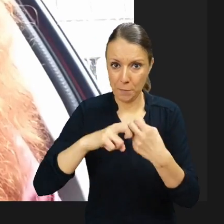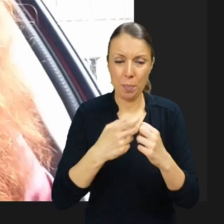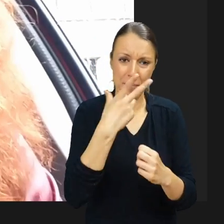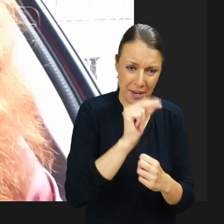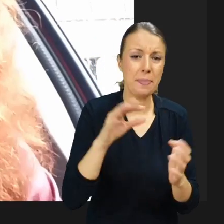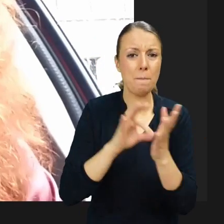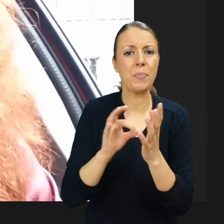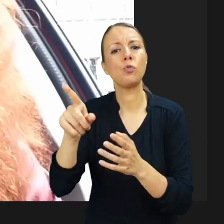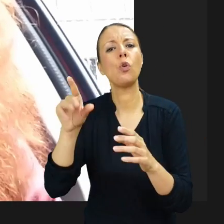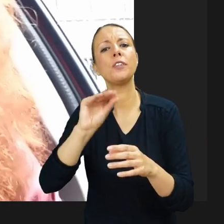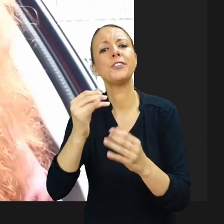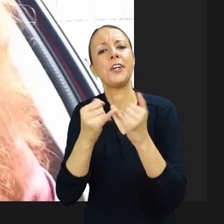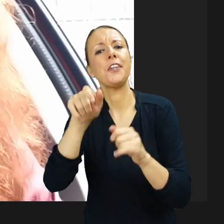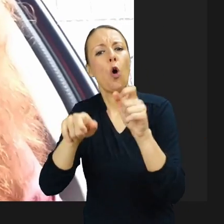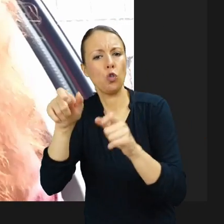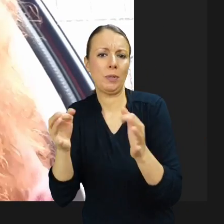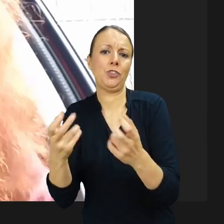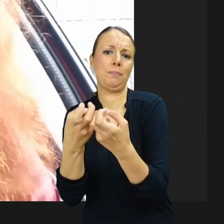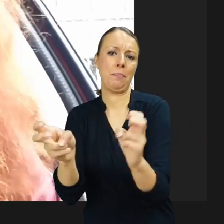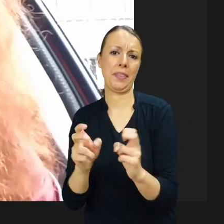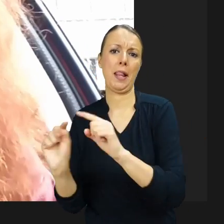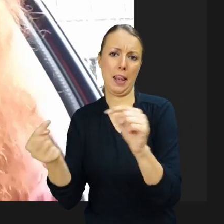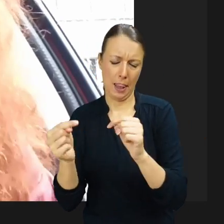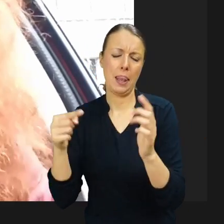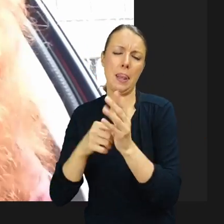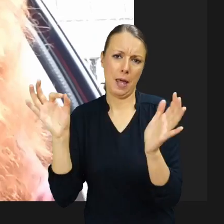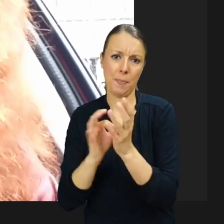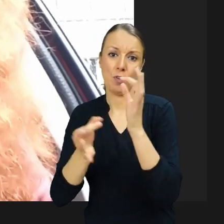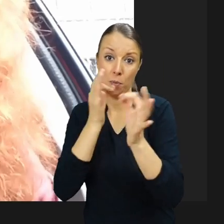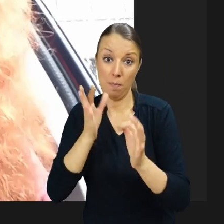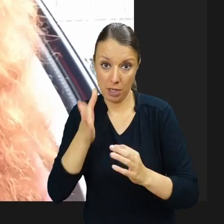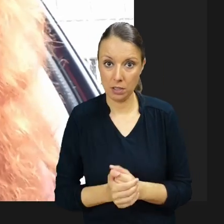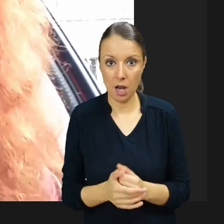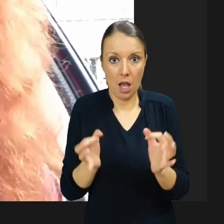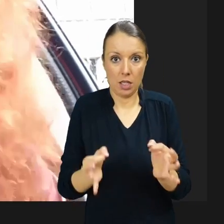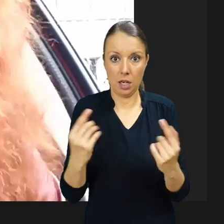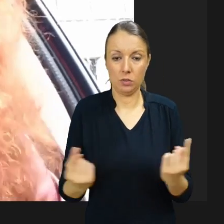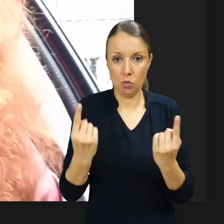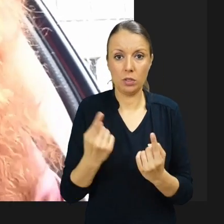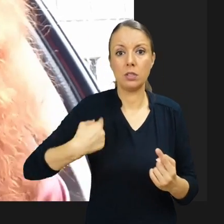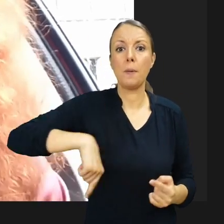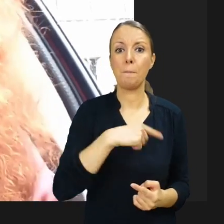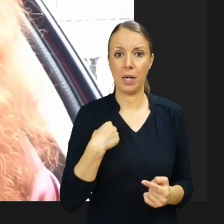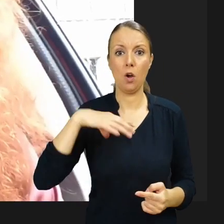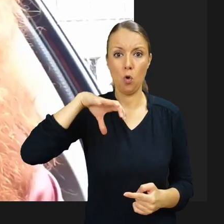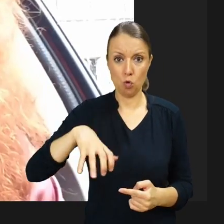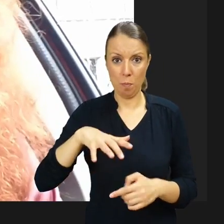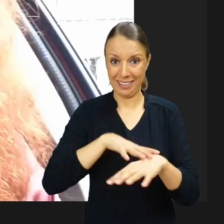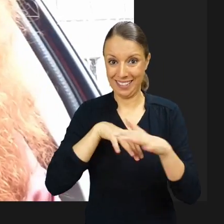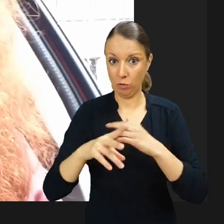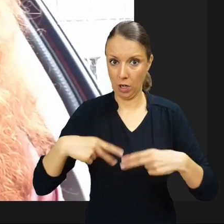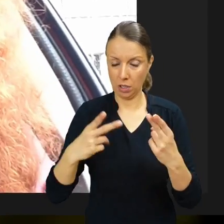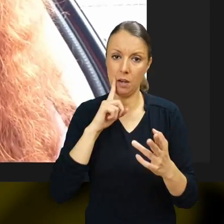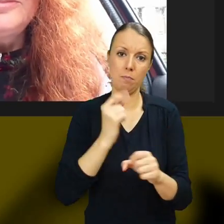mówili. Natomiast to, że tak się stało z dziennikarzami, że utrudniono im pracę, no jest, uważam, niebagatelne.